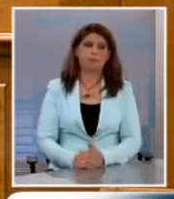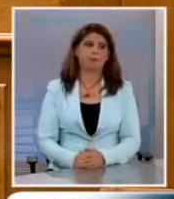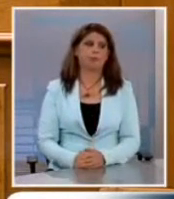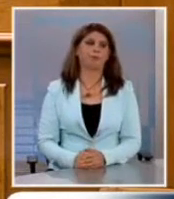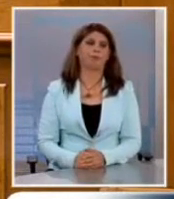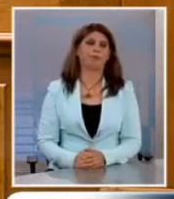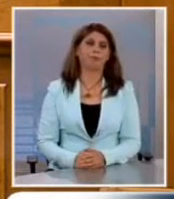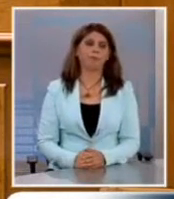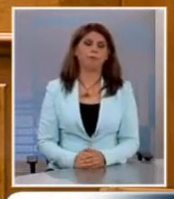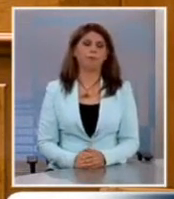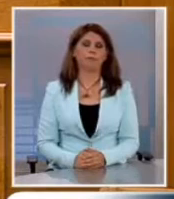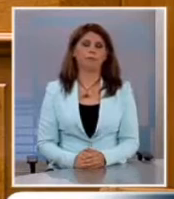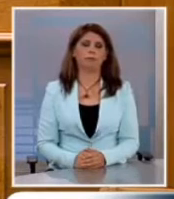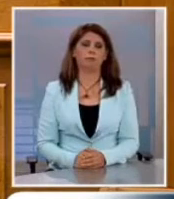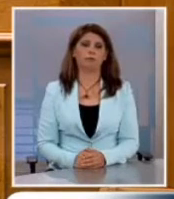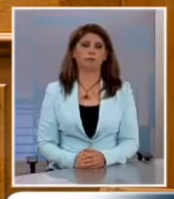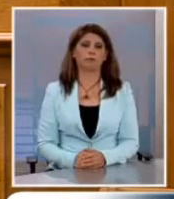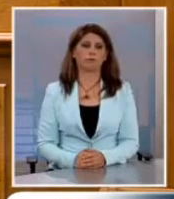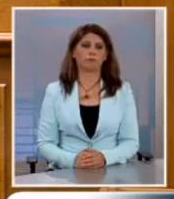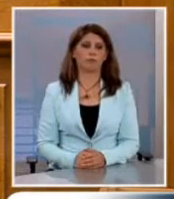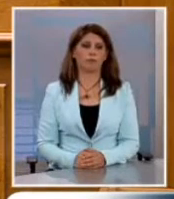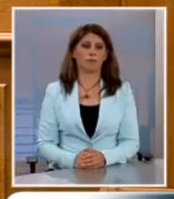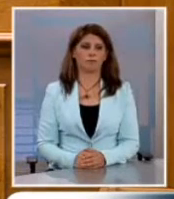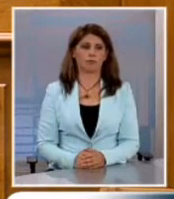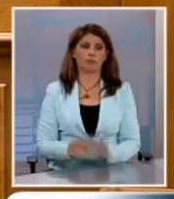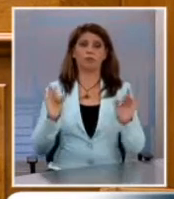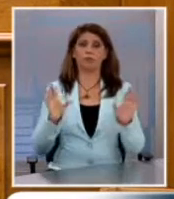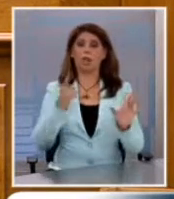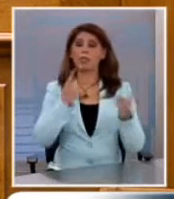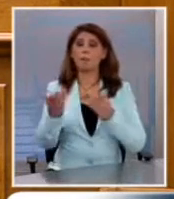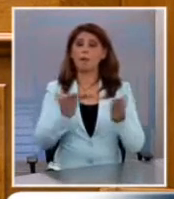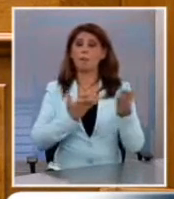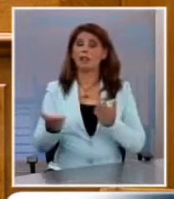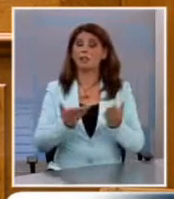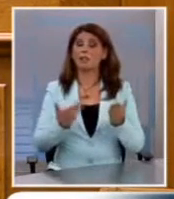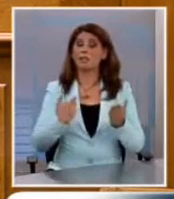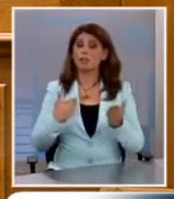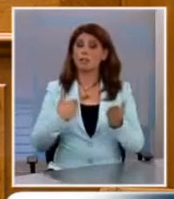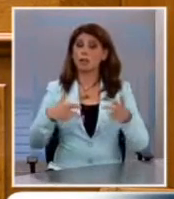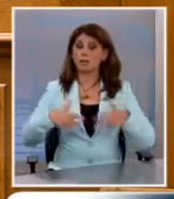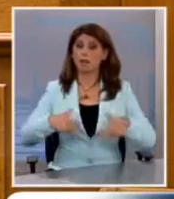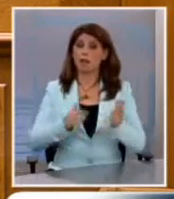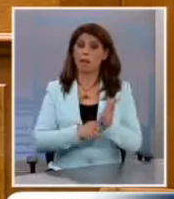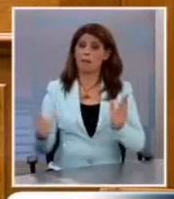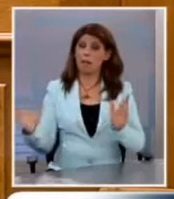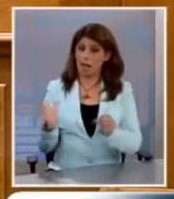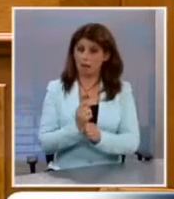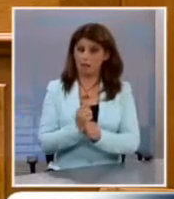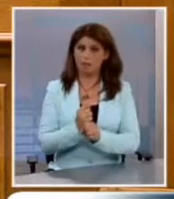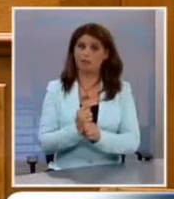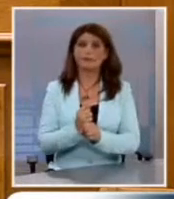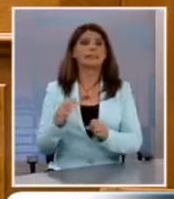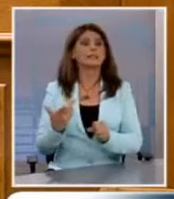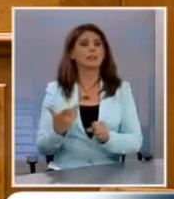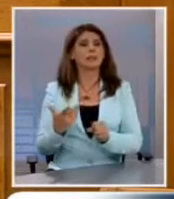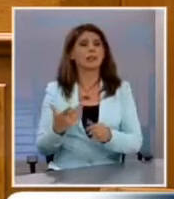και τα οποία χωρίς την διαπραγμάτευση της δικής μας κυβέρνησης θα έπρεπε να επιτύχετε, είναι